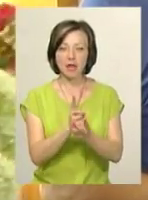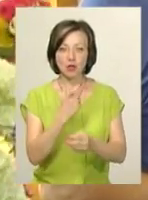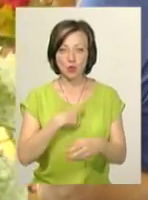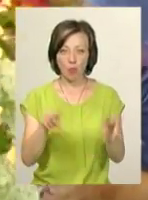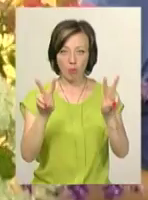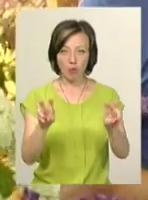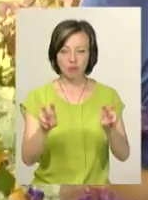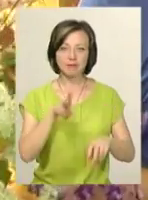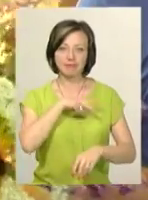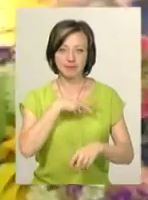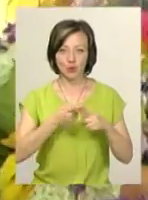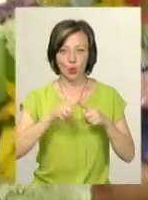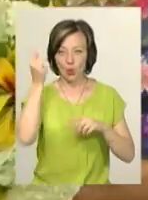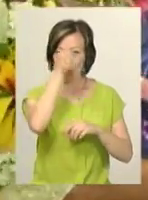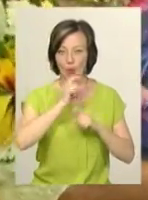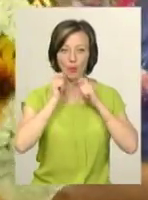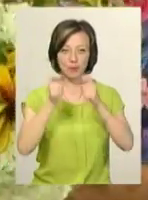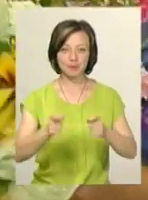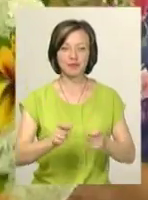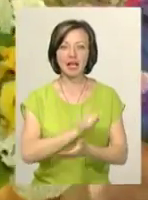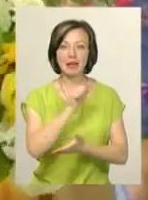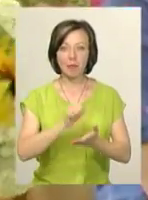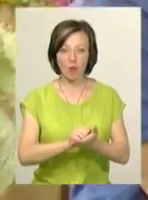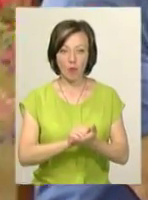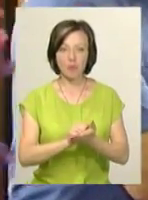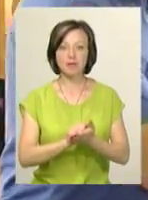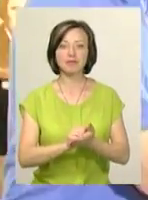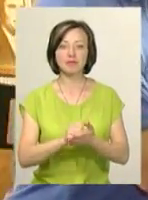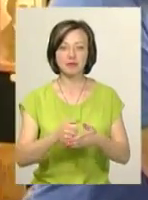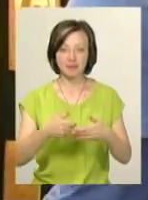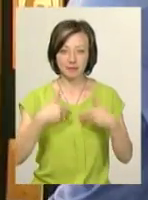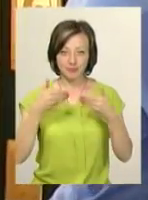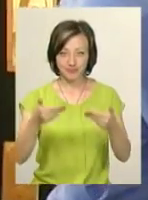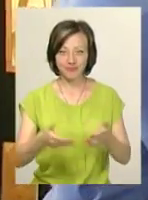лауреатом цього року. Диплом я вручаю.